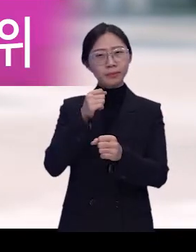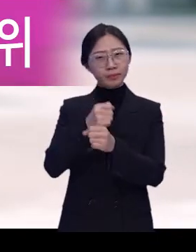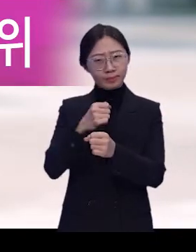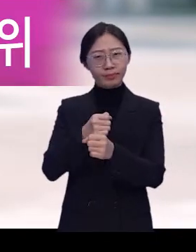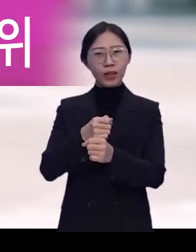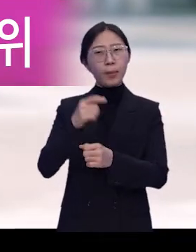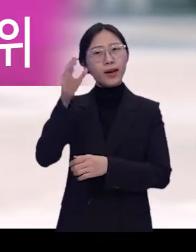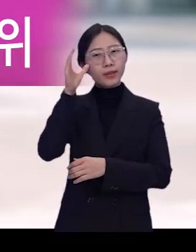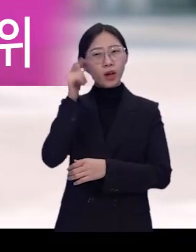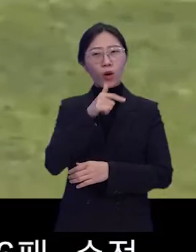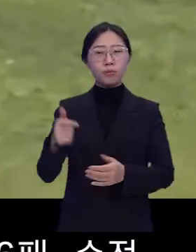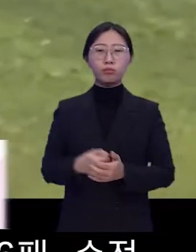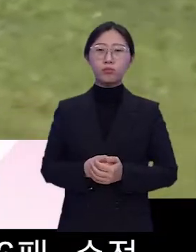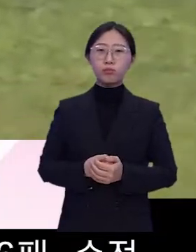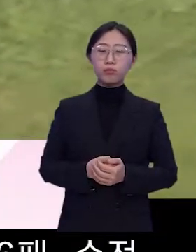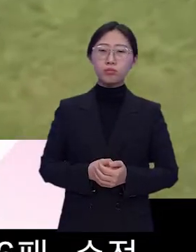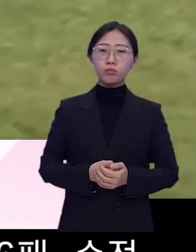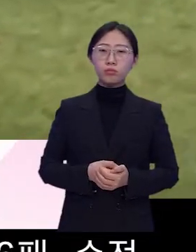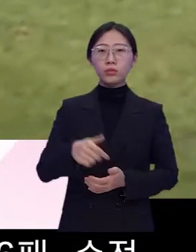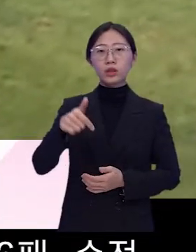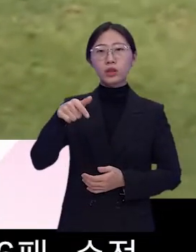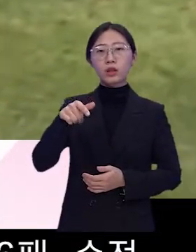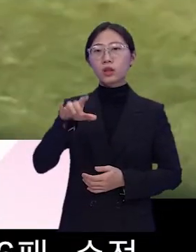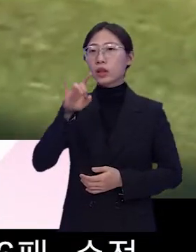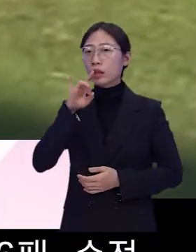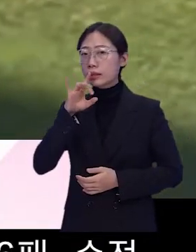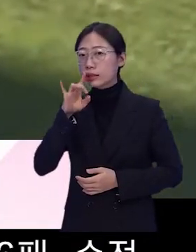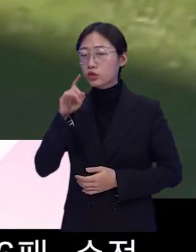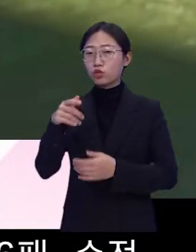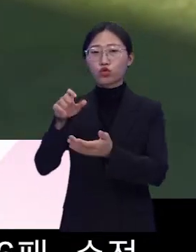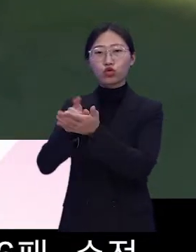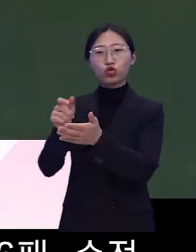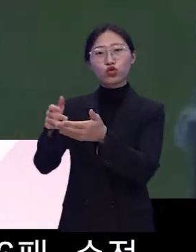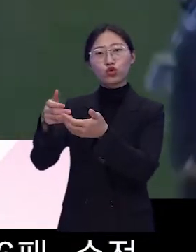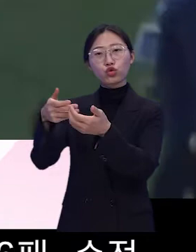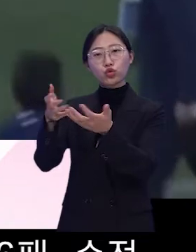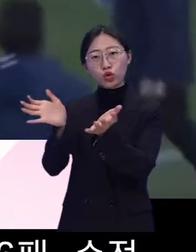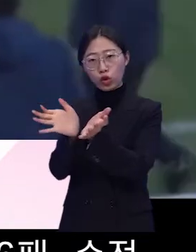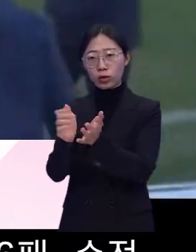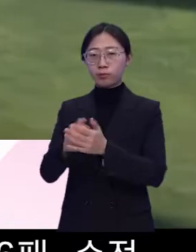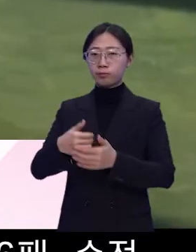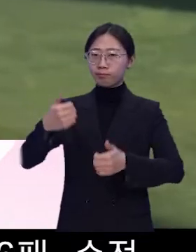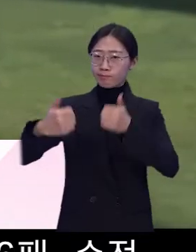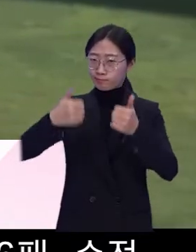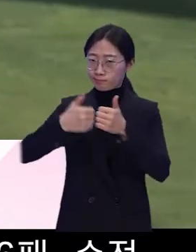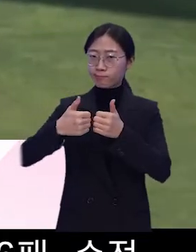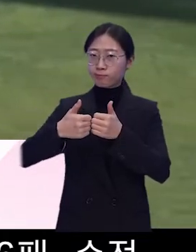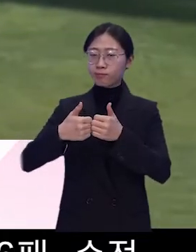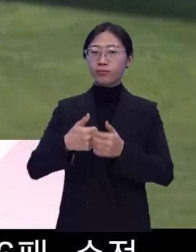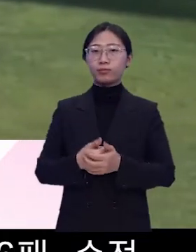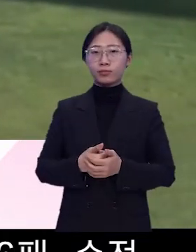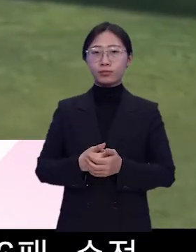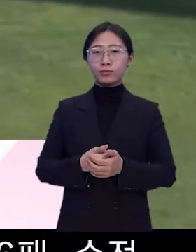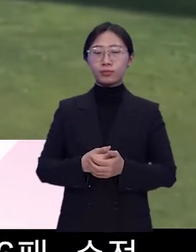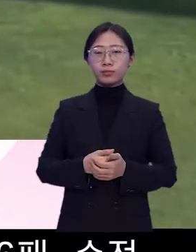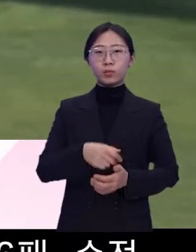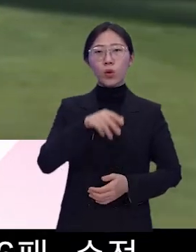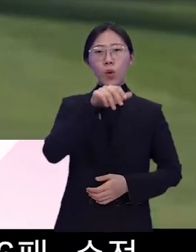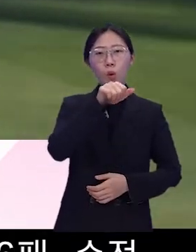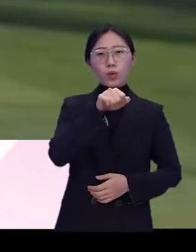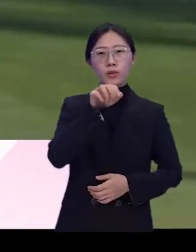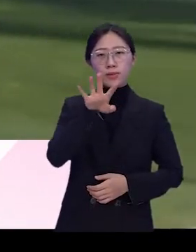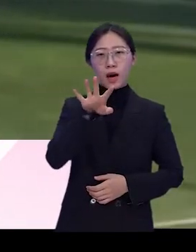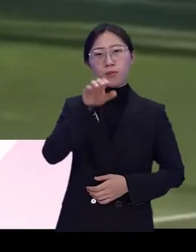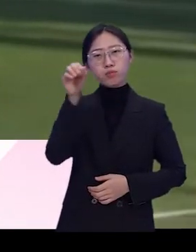청신호가 켜졌습니다. 천안시 축구단이 강릉시민축구단과의 경기에서 승리해 28전 16승 6무